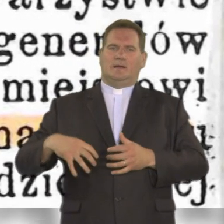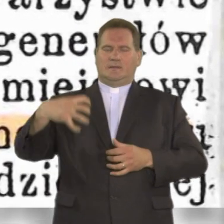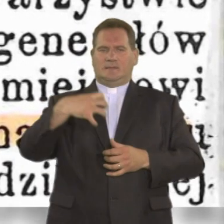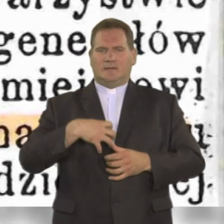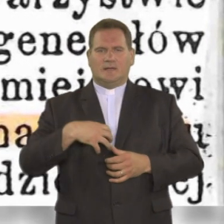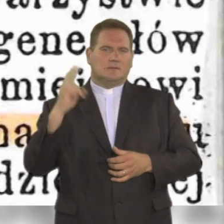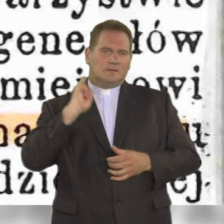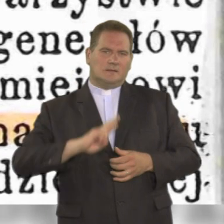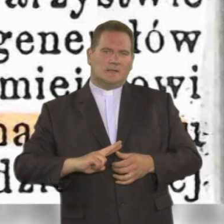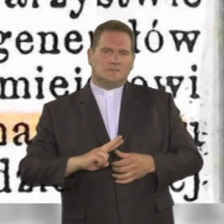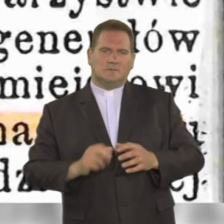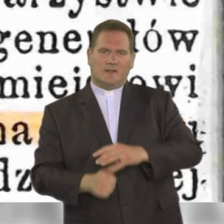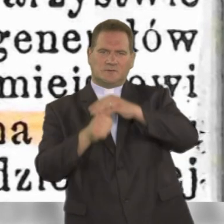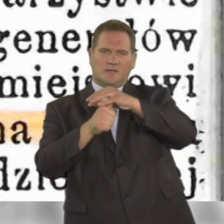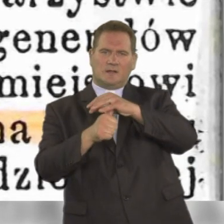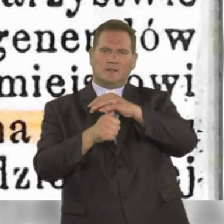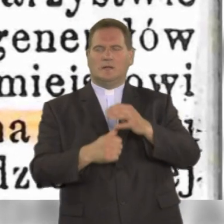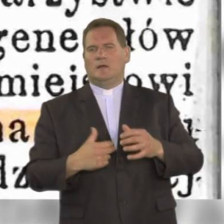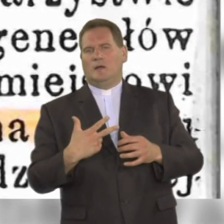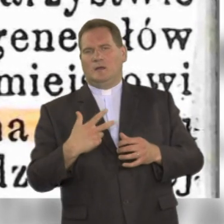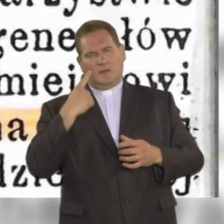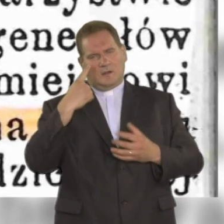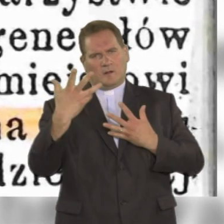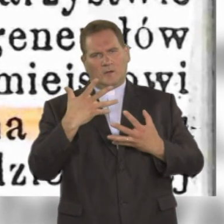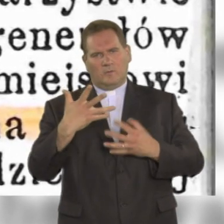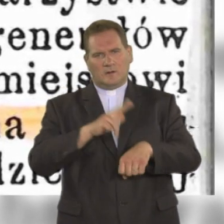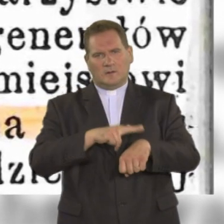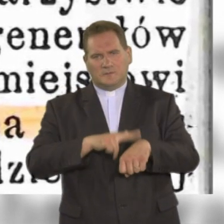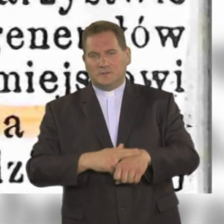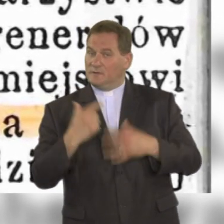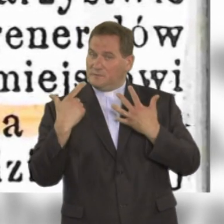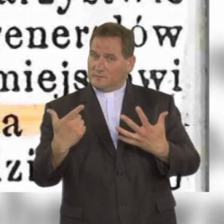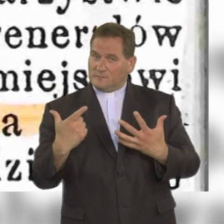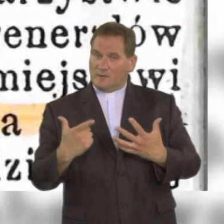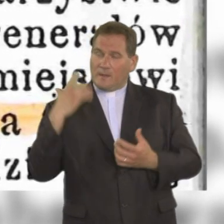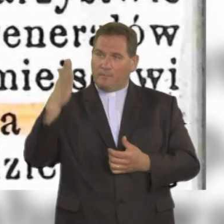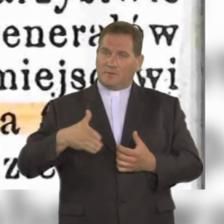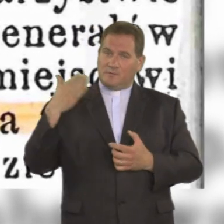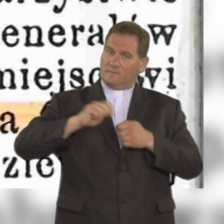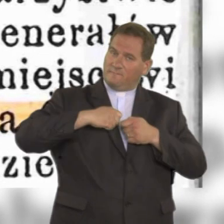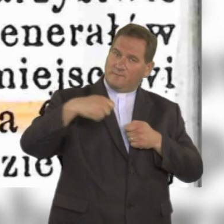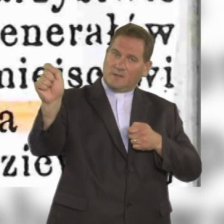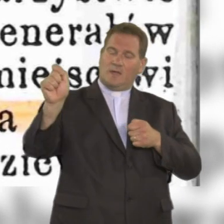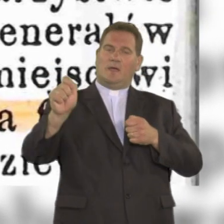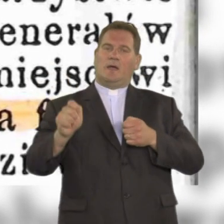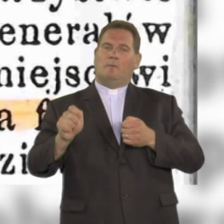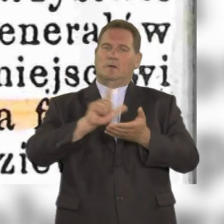Rzewuski o 3 kwadranse na 7:00 pociąg wyruszył, a o 12:30 stanął w